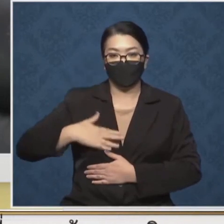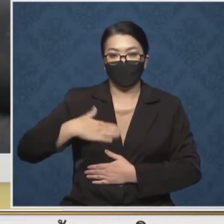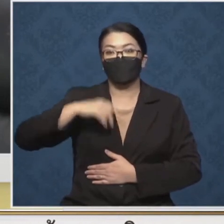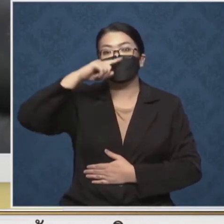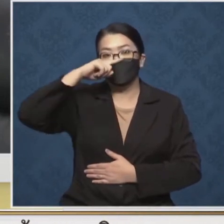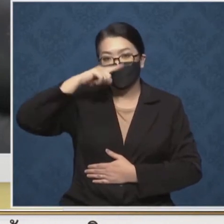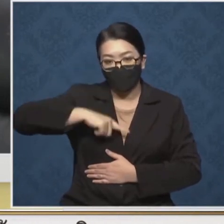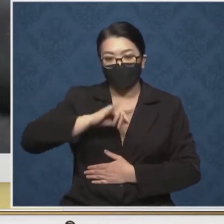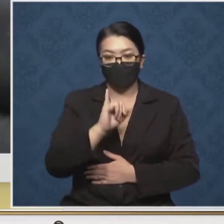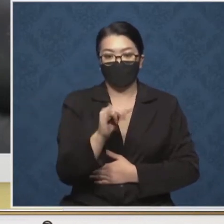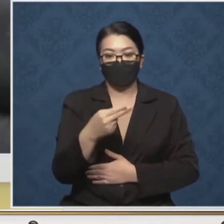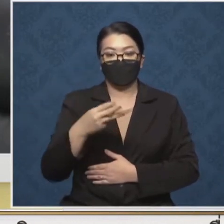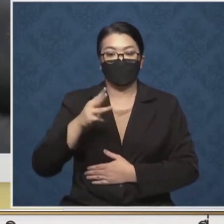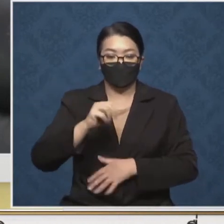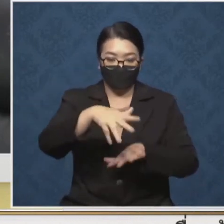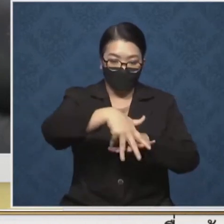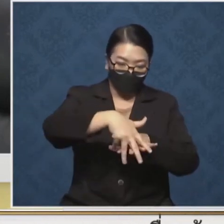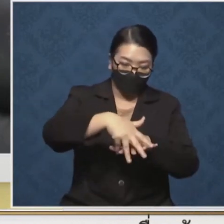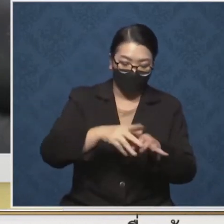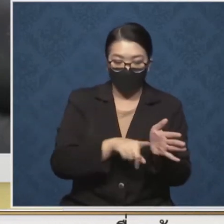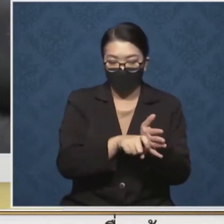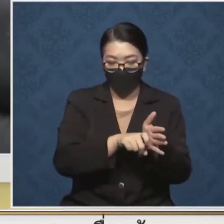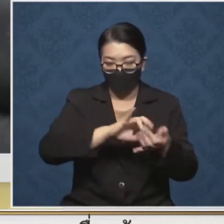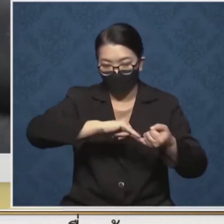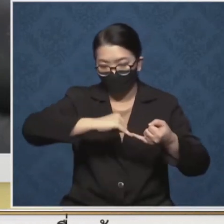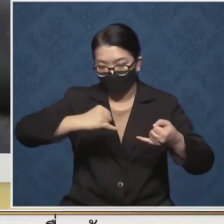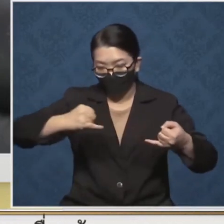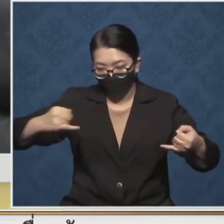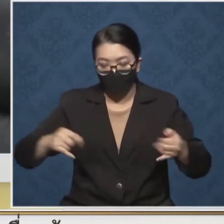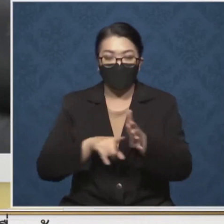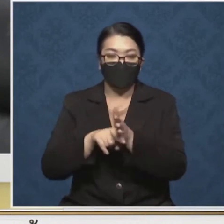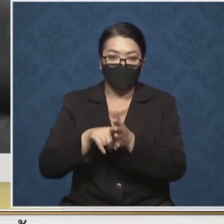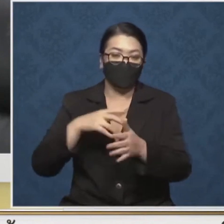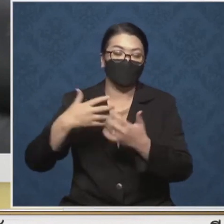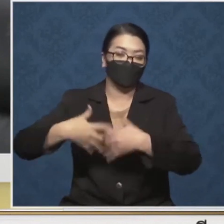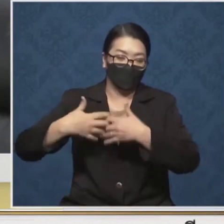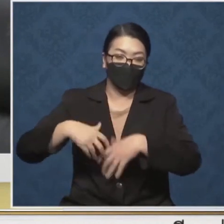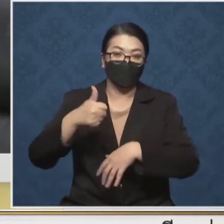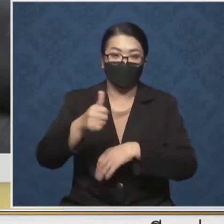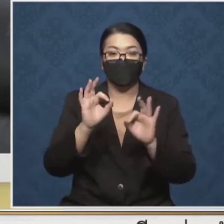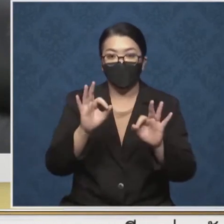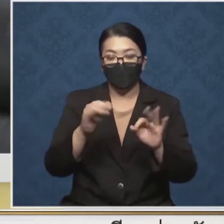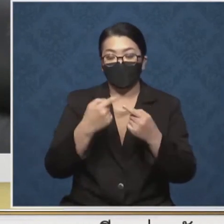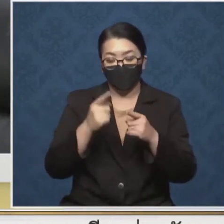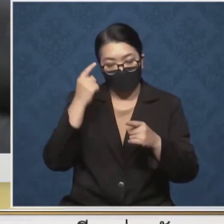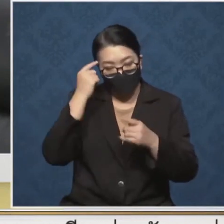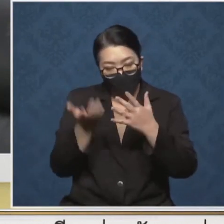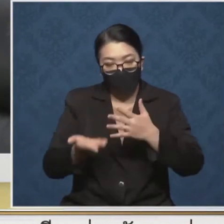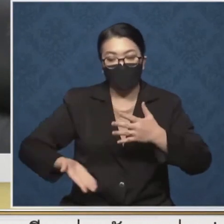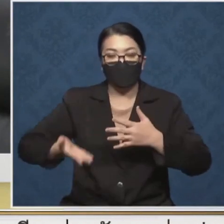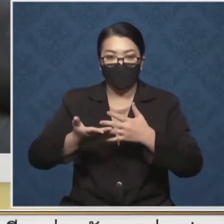ิ่นเป็นภูมบัญญาที่สะทรให้เหนถึงสนละปะวฒนธรมของคนไทยและทฉันเหนว่าควรมีการยกระดับ